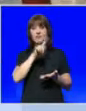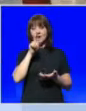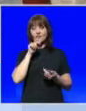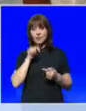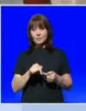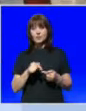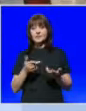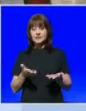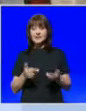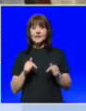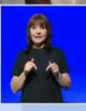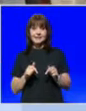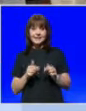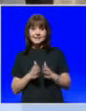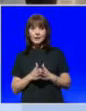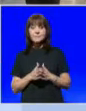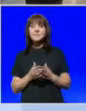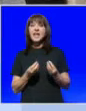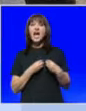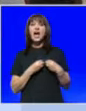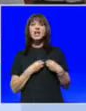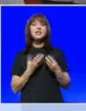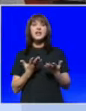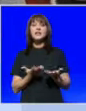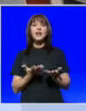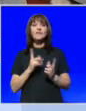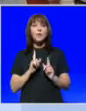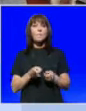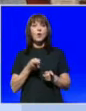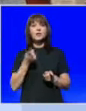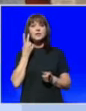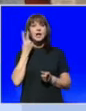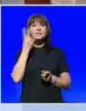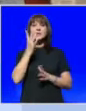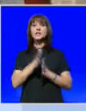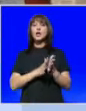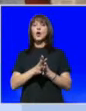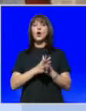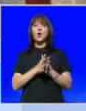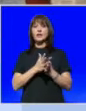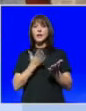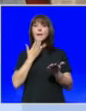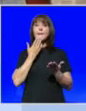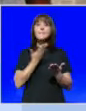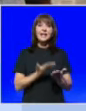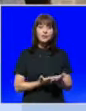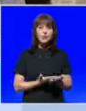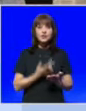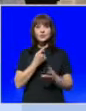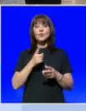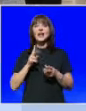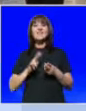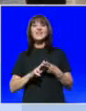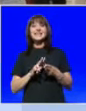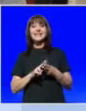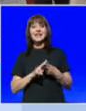днес. Добре, кажете това, което най-много могат да разберат хората. Например, предложената идея от Асен Василев, клиентите, които